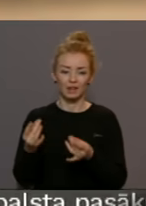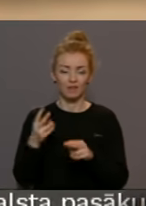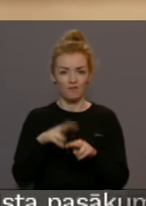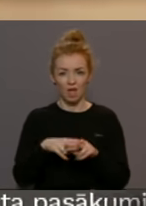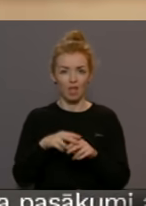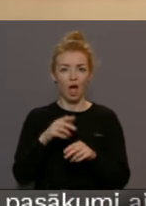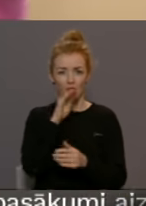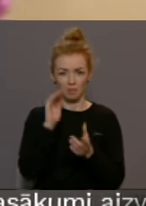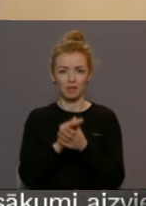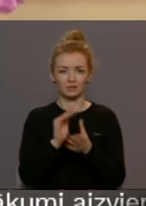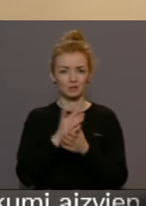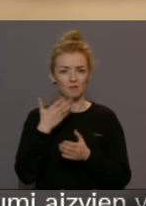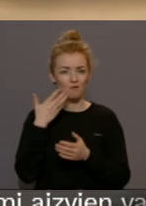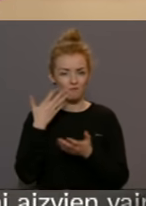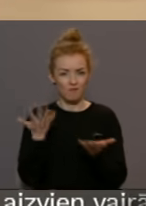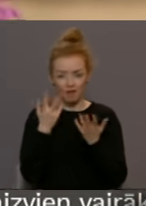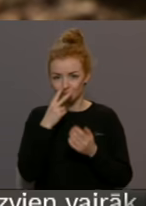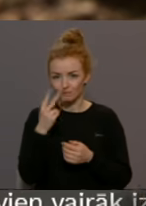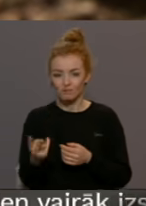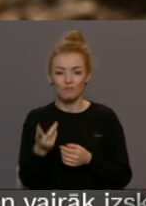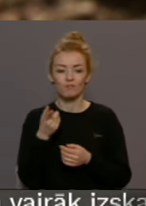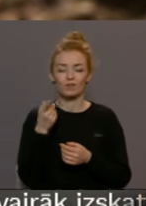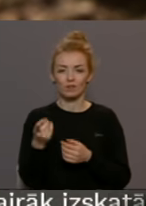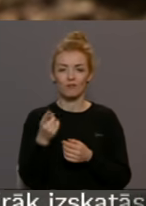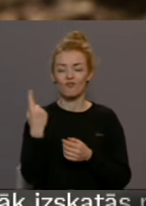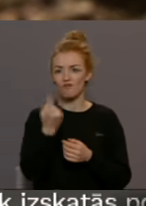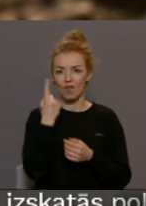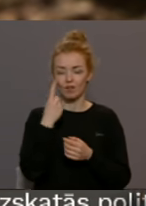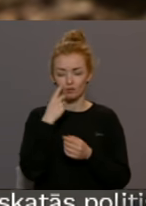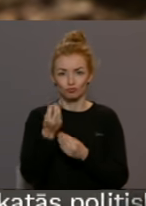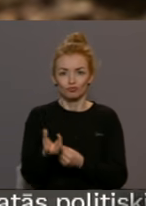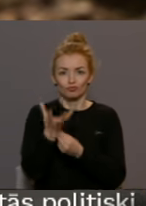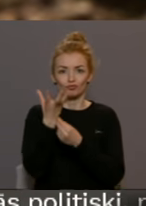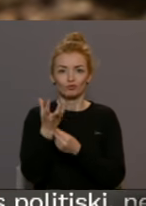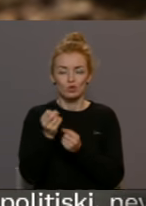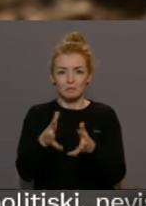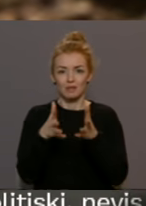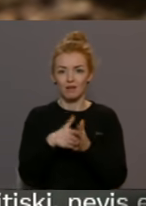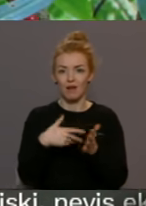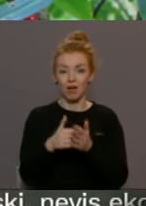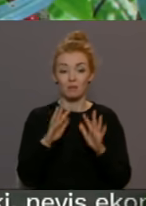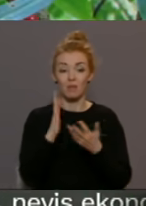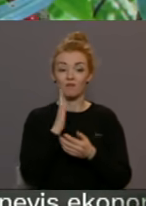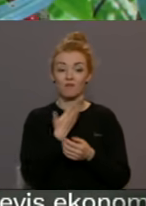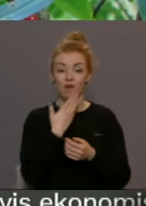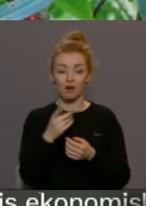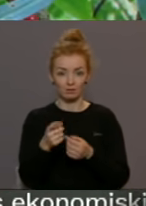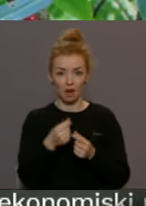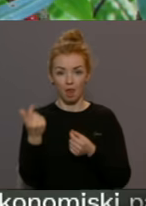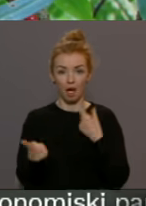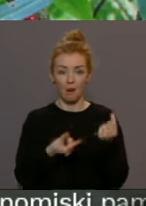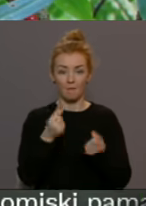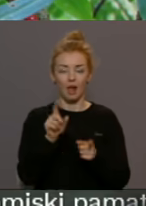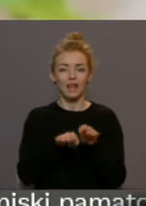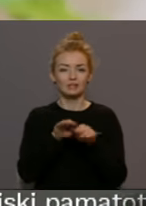tos nav grūti, jo pavasarī, kad nekas cits mežā nezied, zaltene ir vienīgā, kas ir koši pamanāma. Taču vasarā auga lapas līdzinās